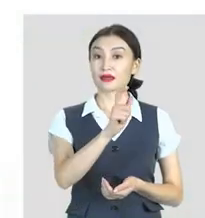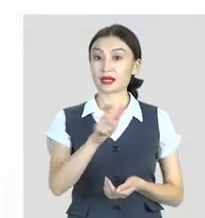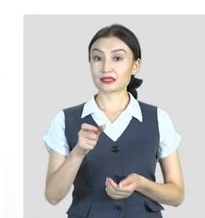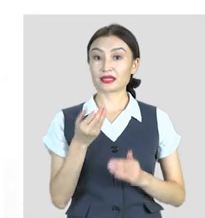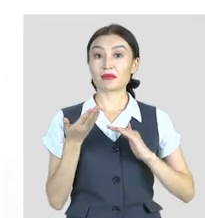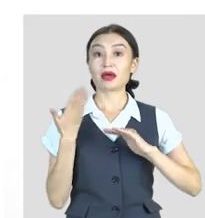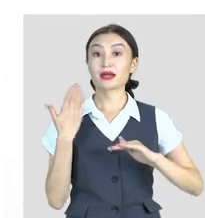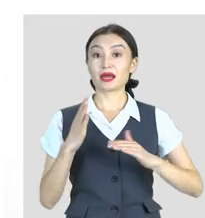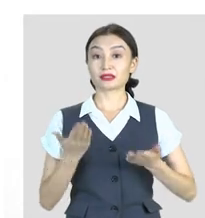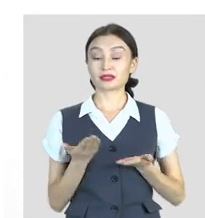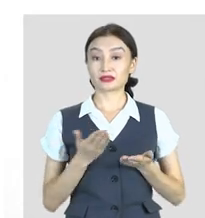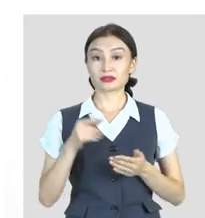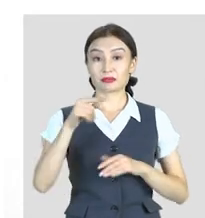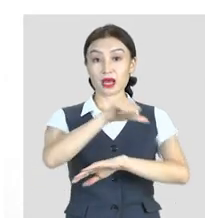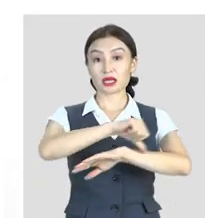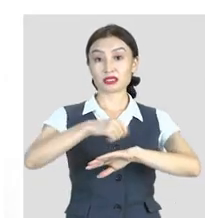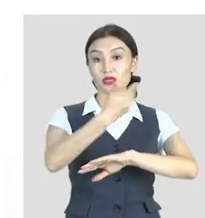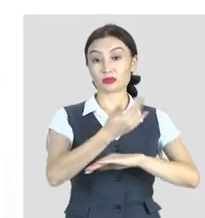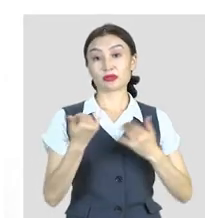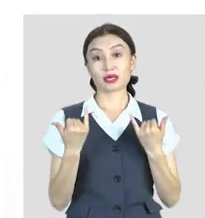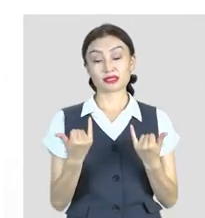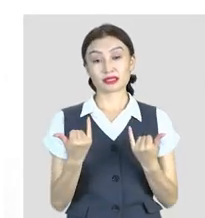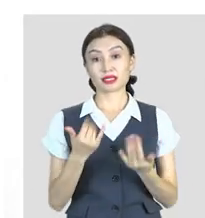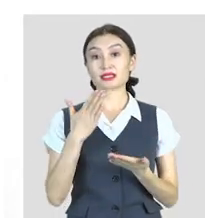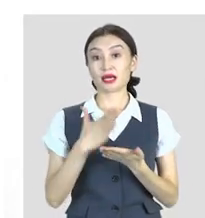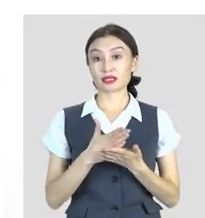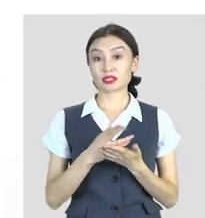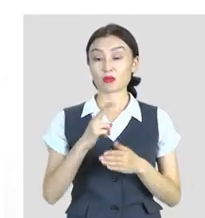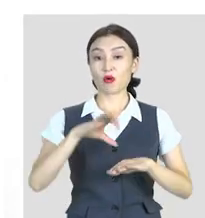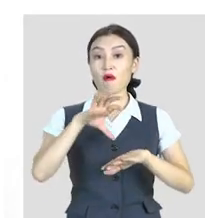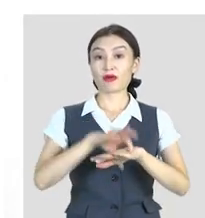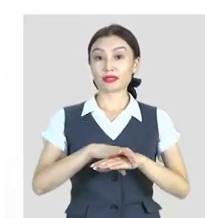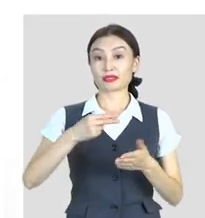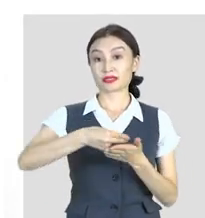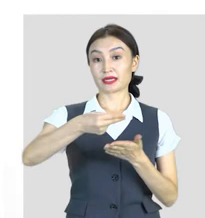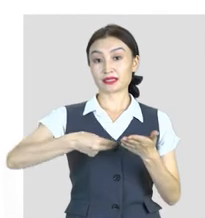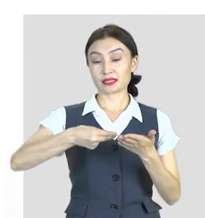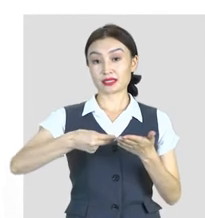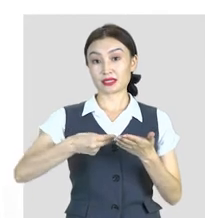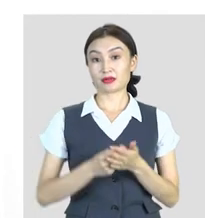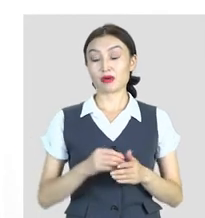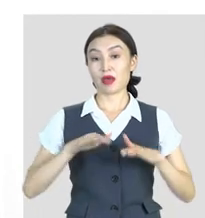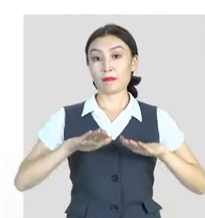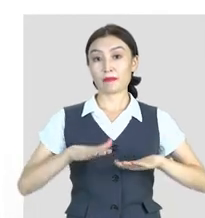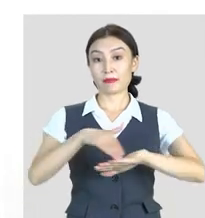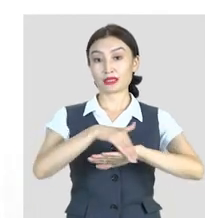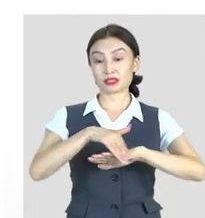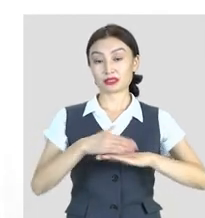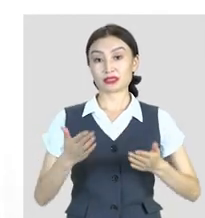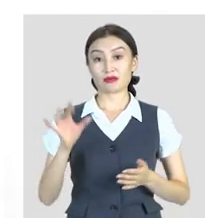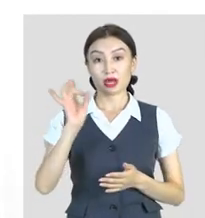Гражданам, ранее пребывавшим за рубежом, но на данный момент находящимся по фактическому зарегистрированному адресу места жительства в